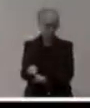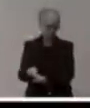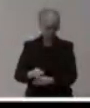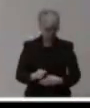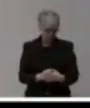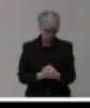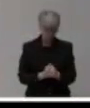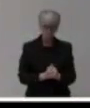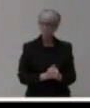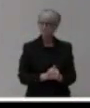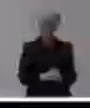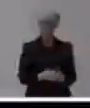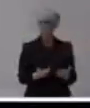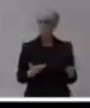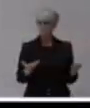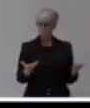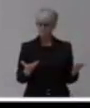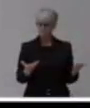territorio.